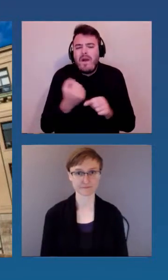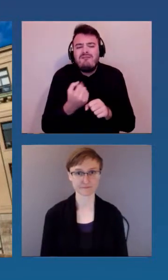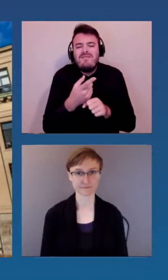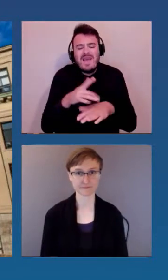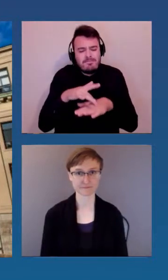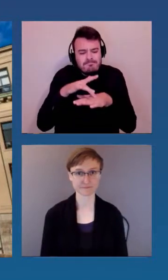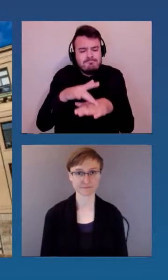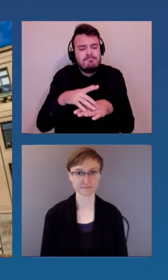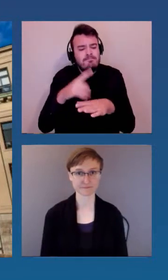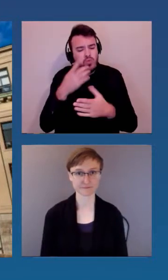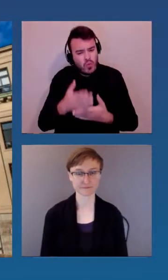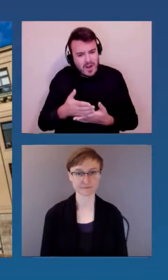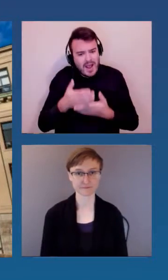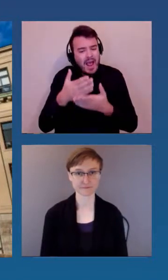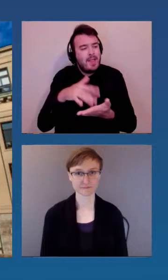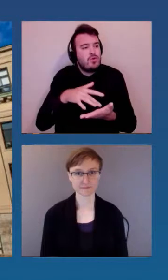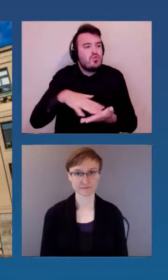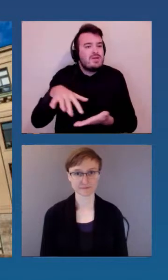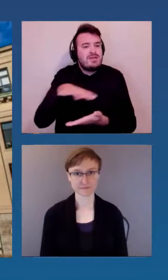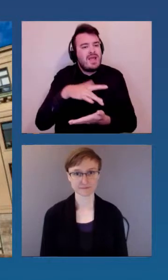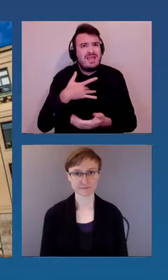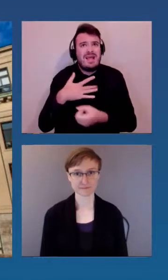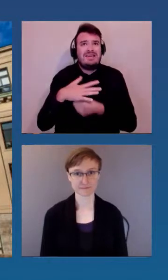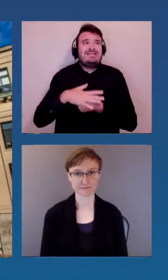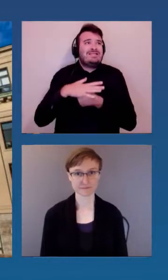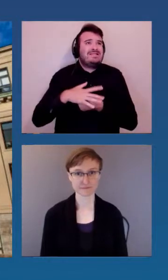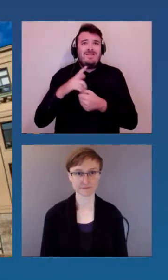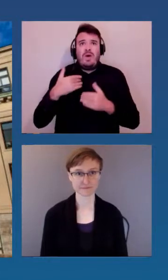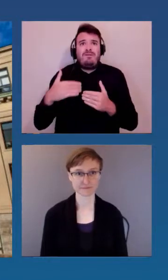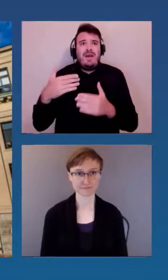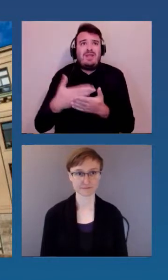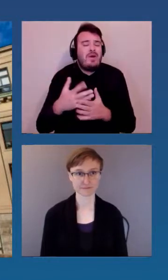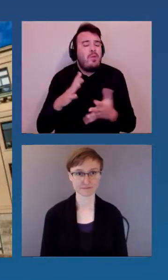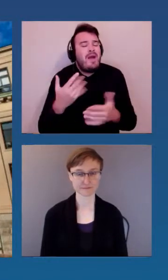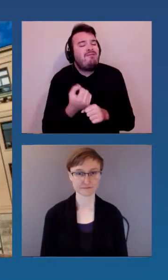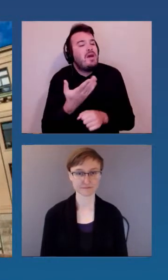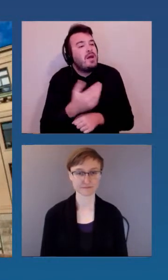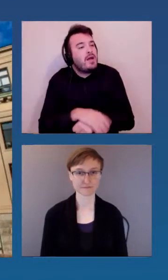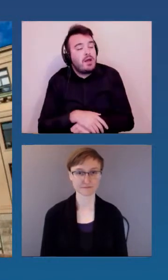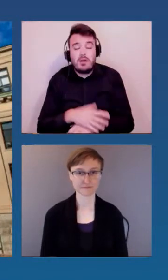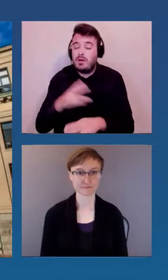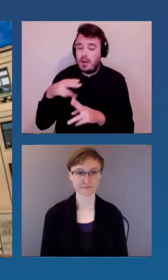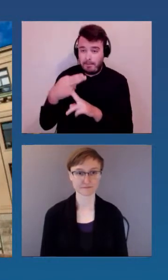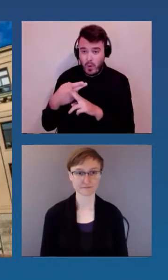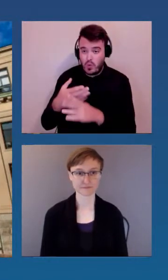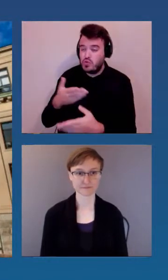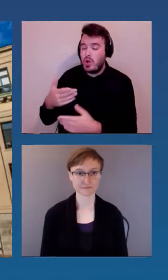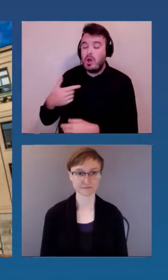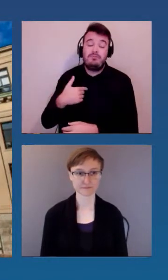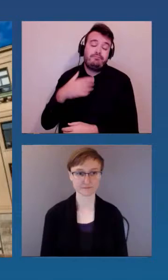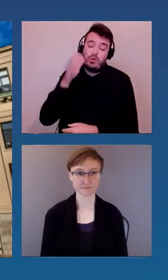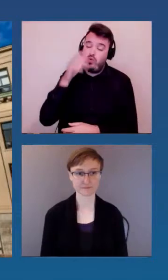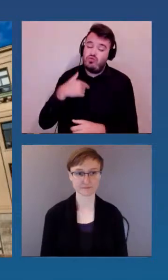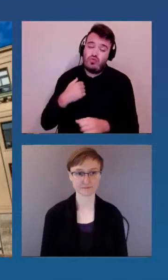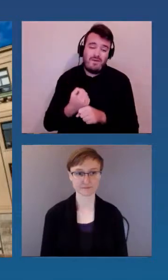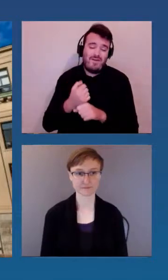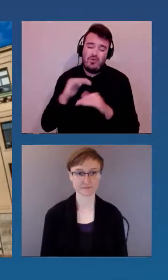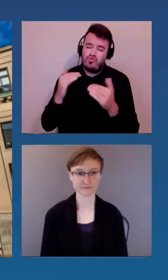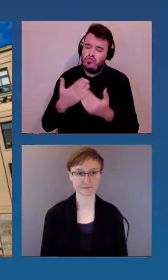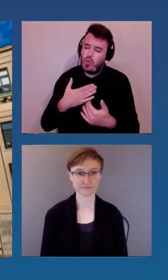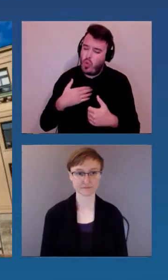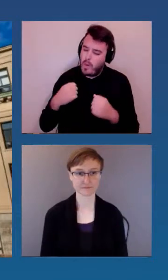facultés ou des endroits où c'est peut-être plus critique. Je pense en particulier à la faculté de médecine. On est encore en train de terminer la session de printemps,